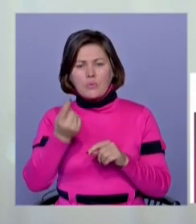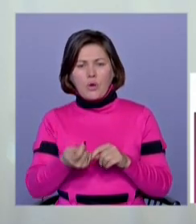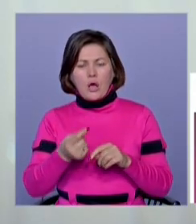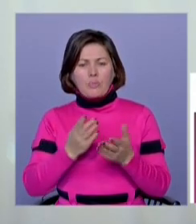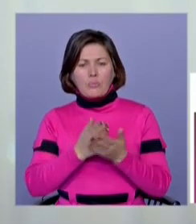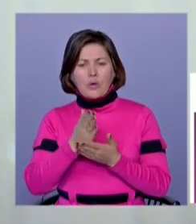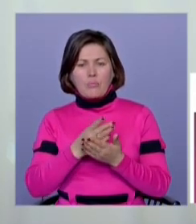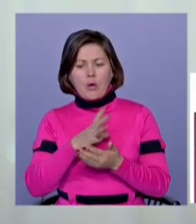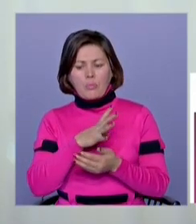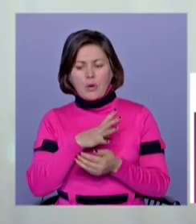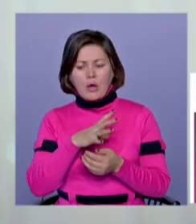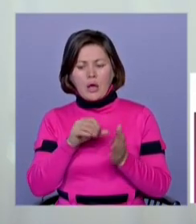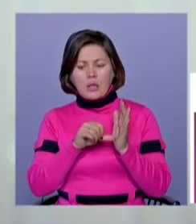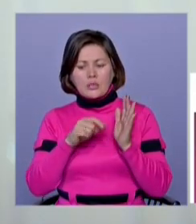қызметтеріне